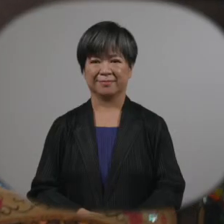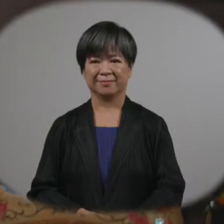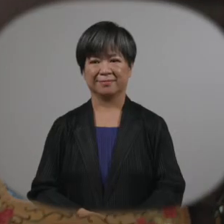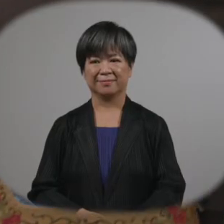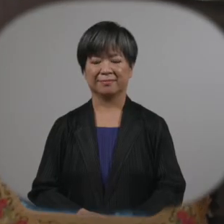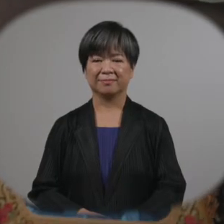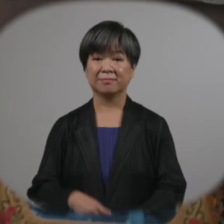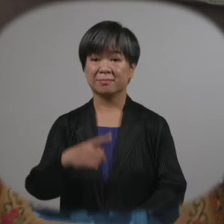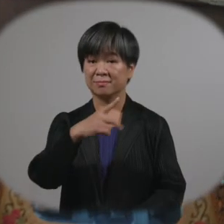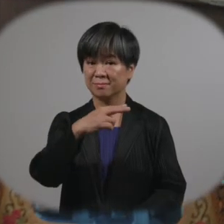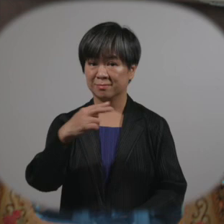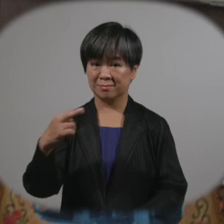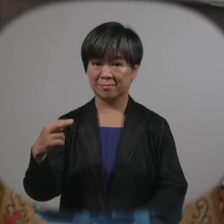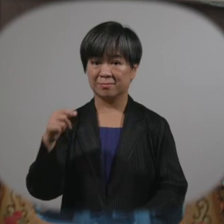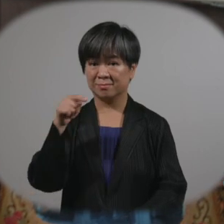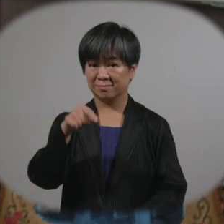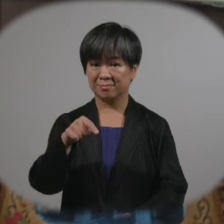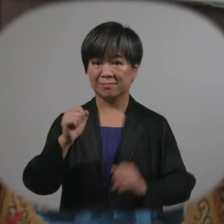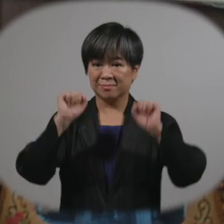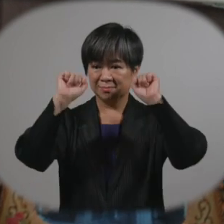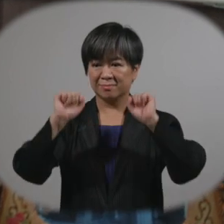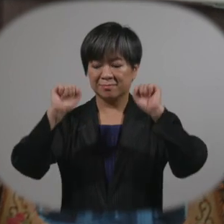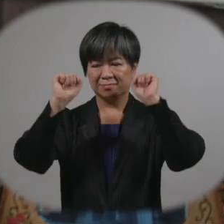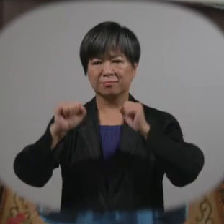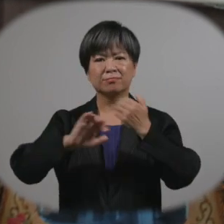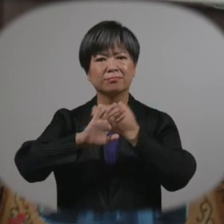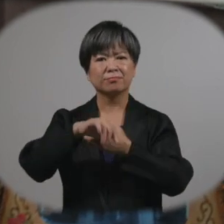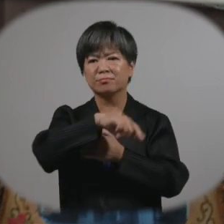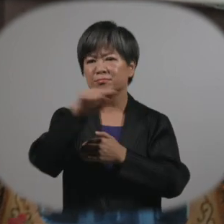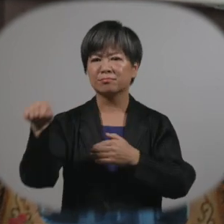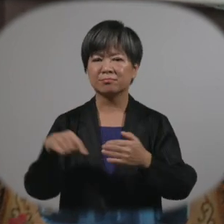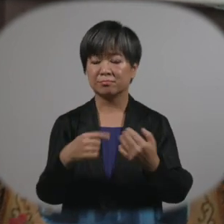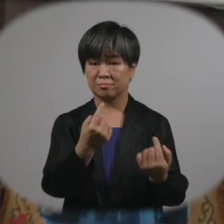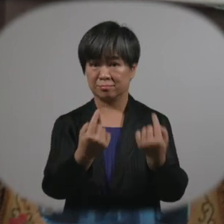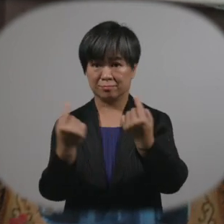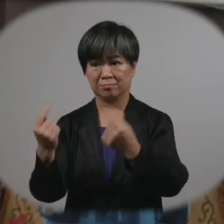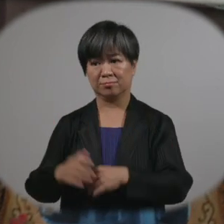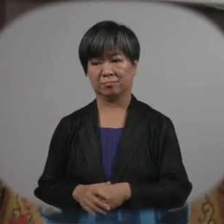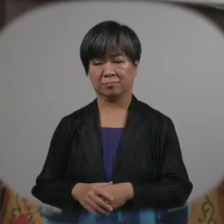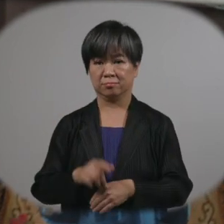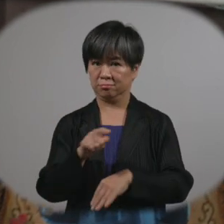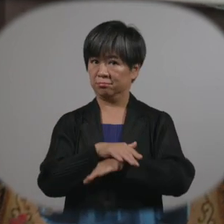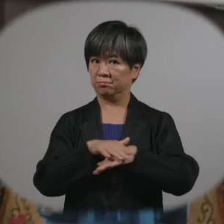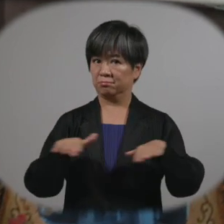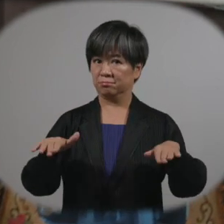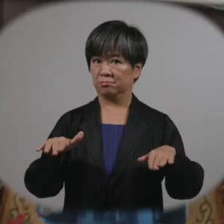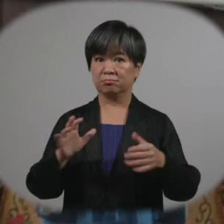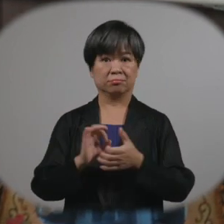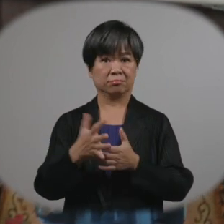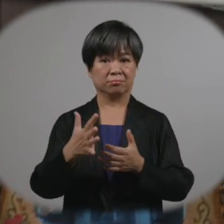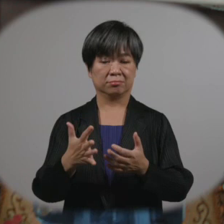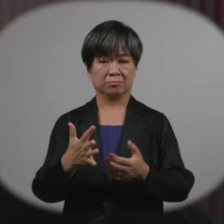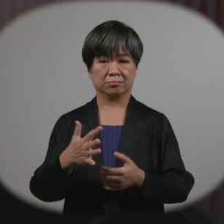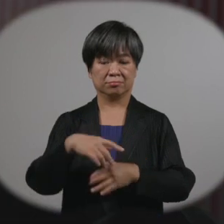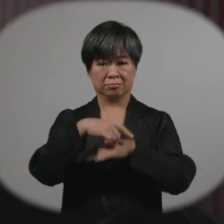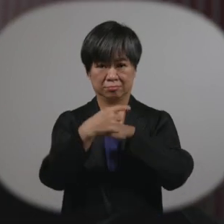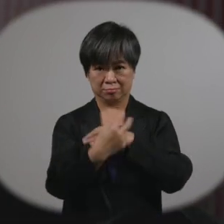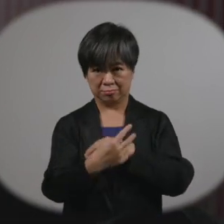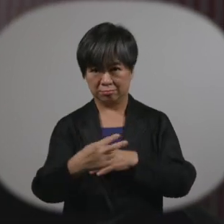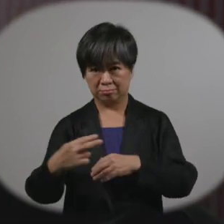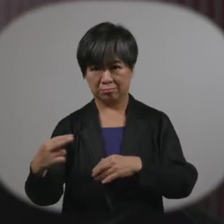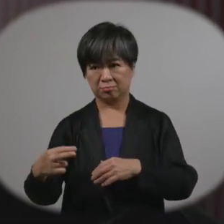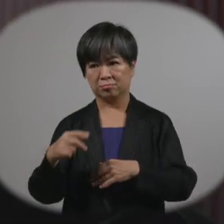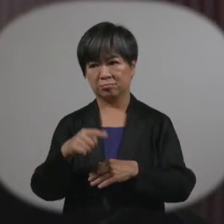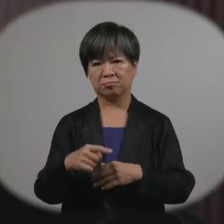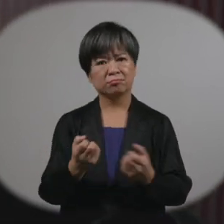其实游泳这项运动相对其他运动人来说更安全，因为其实你在水中你也不太容